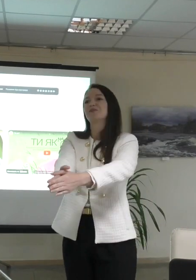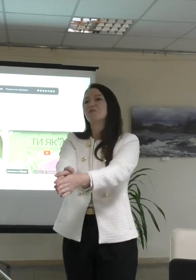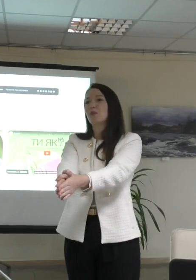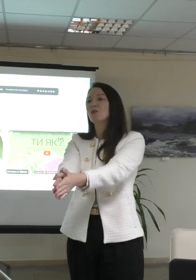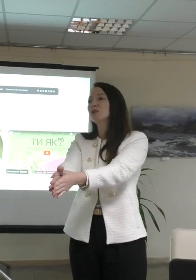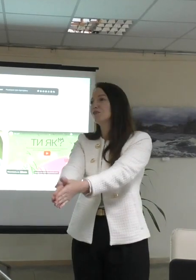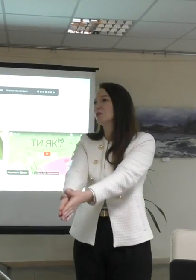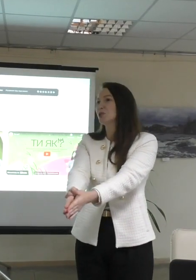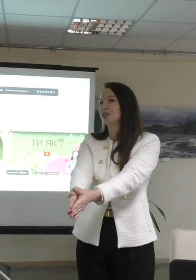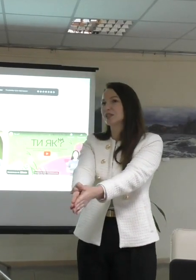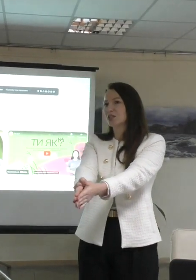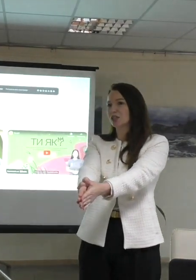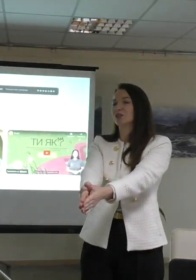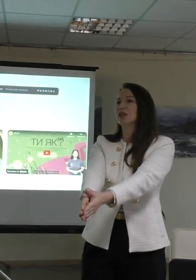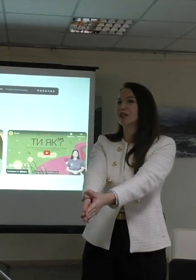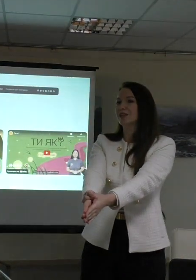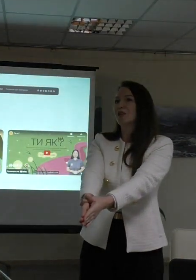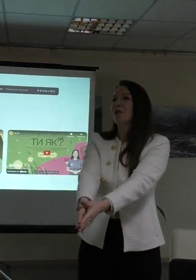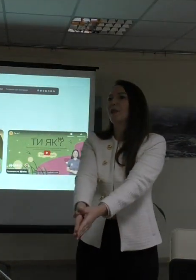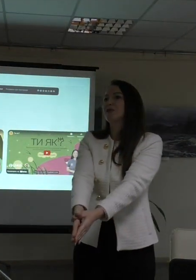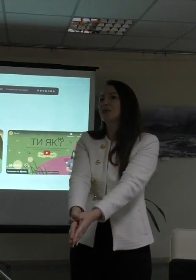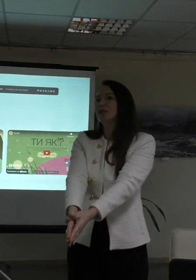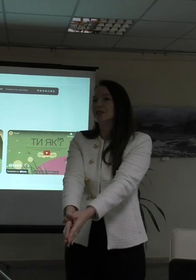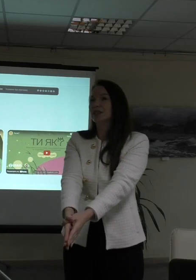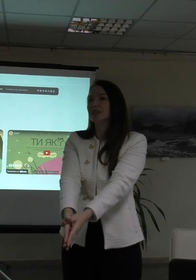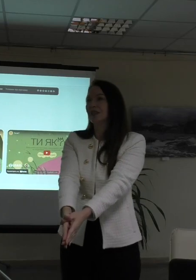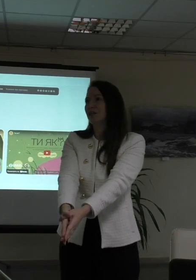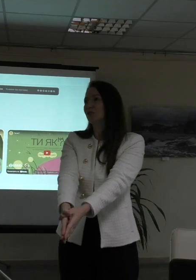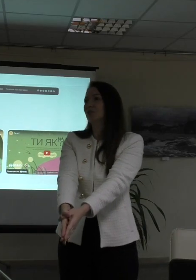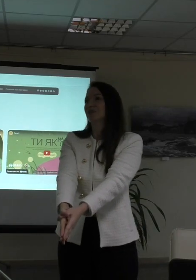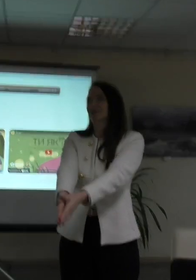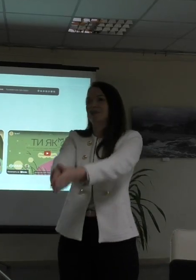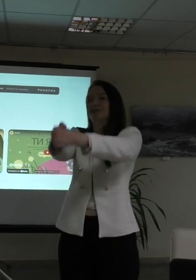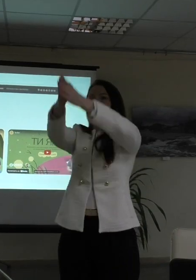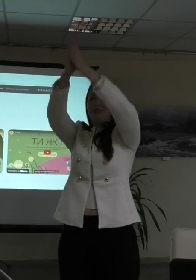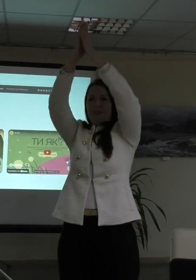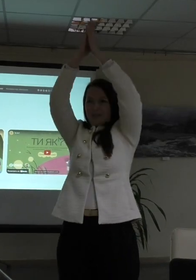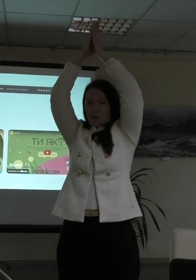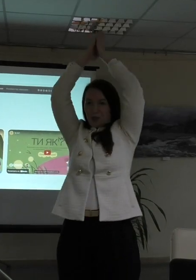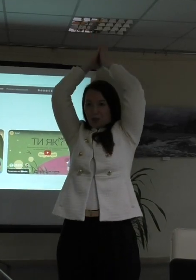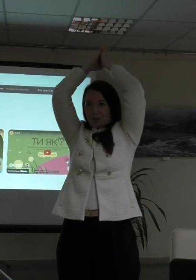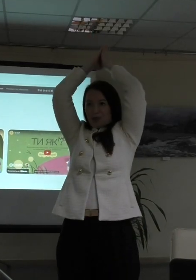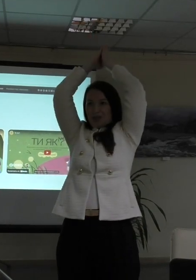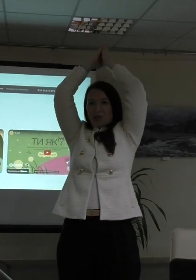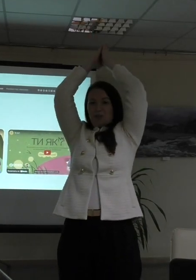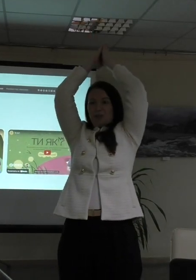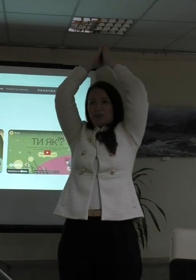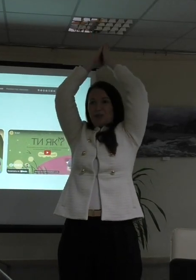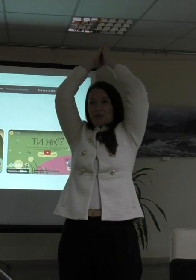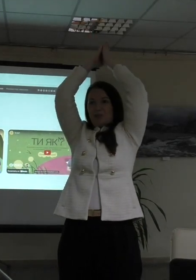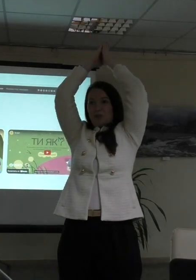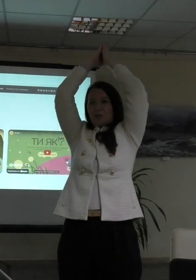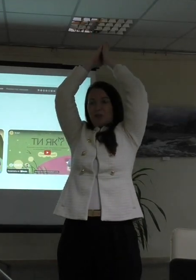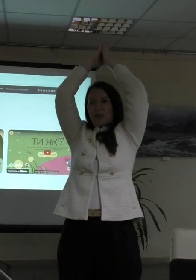долоні. Уявимо, що це наша сокира. Ми її закидаємо за голову. І